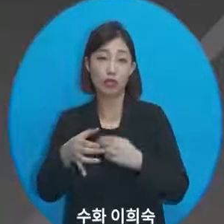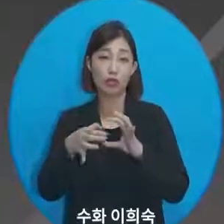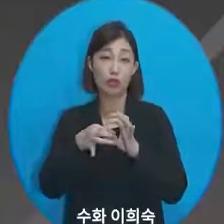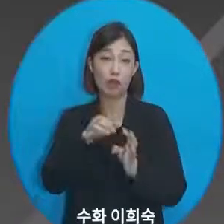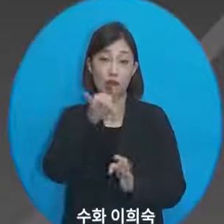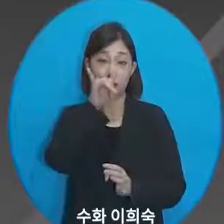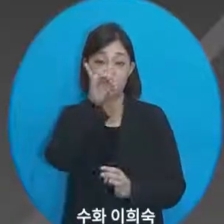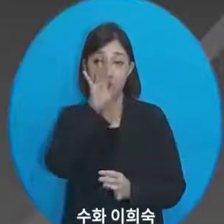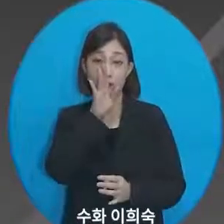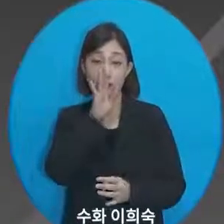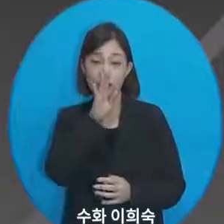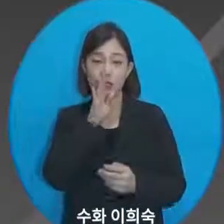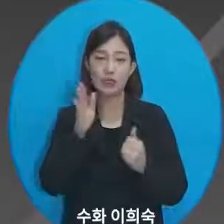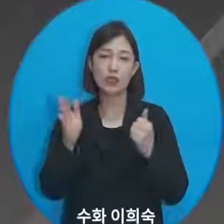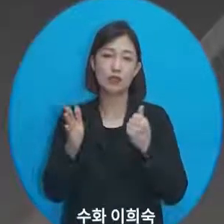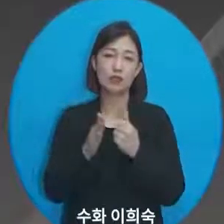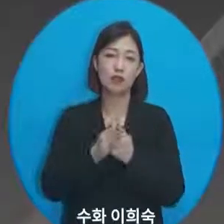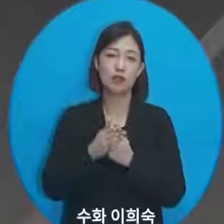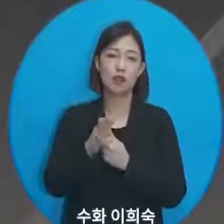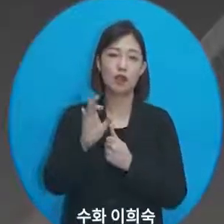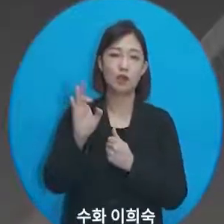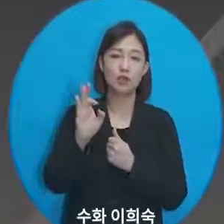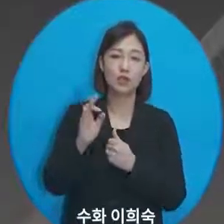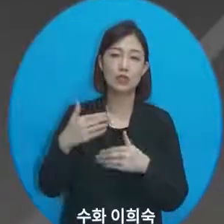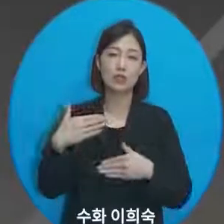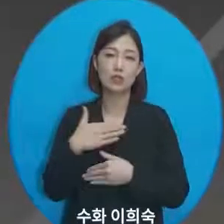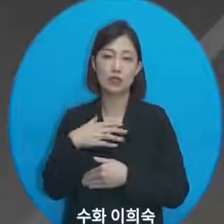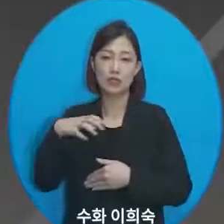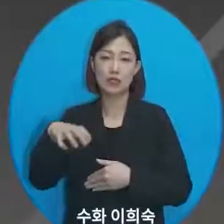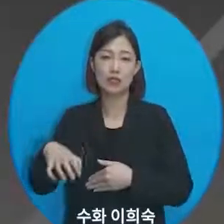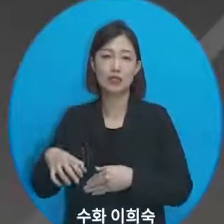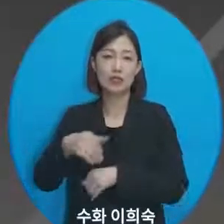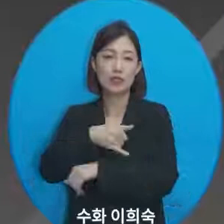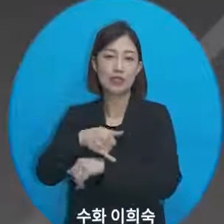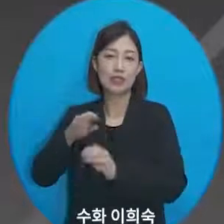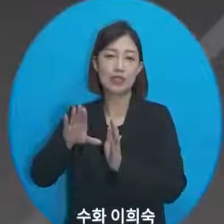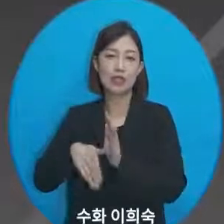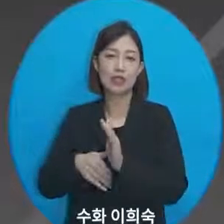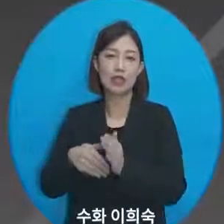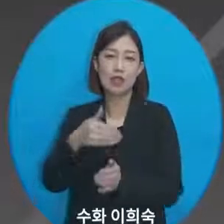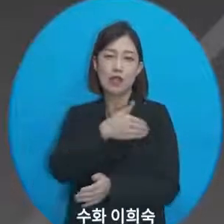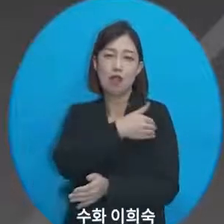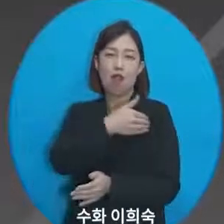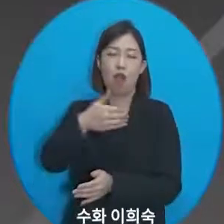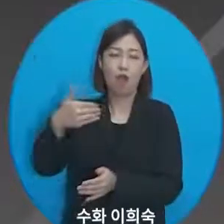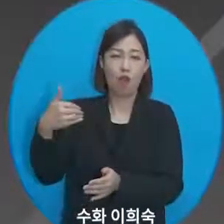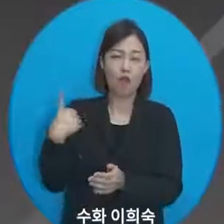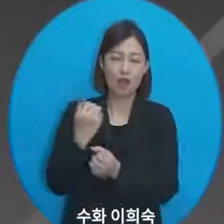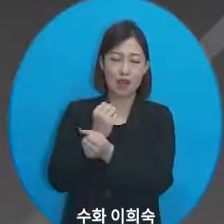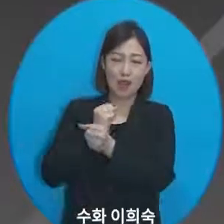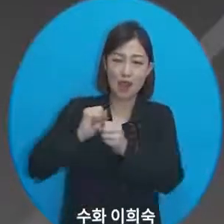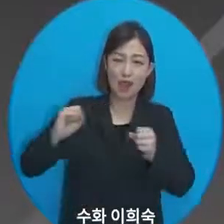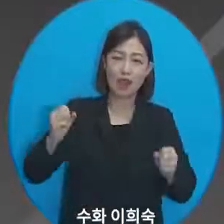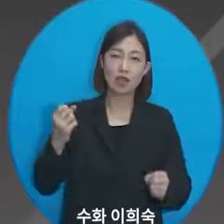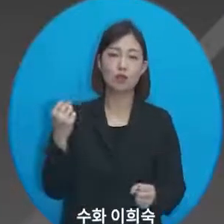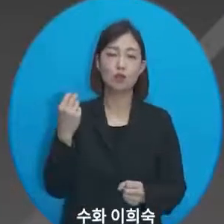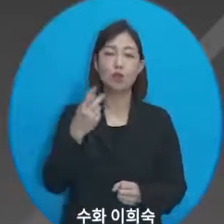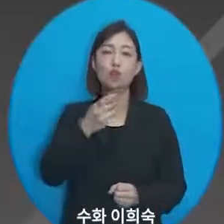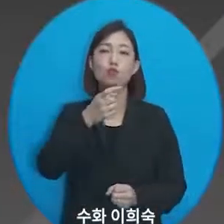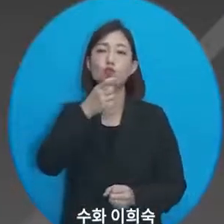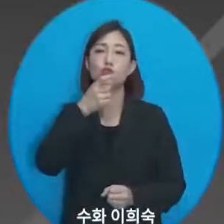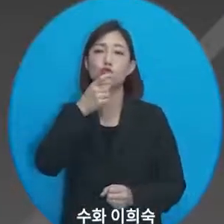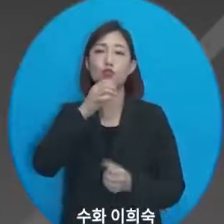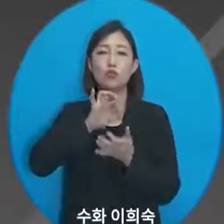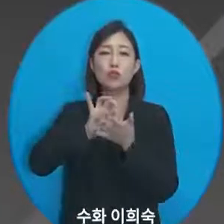있습니다. 그래서 충분한 공간을 배려해 줘야 되고, 바닥에 물을 사용하는 공간이기 때문에 단차를